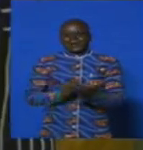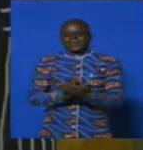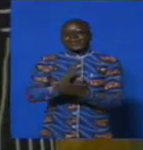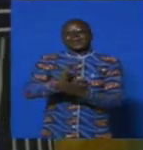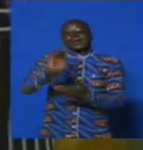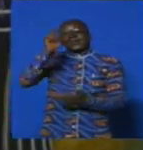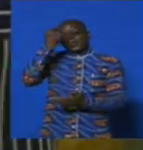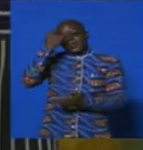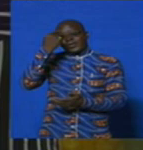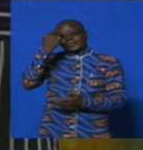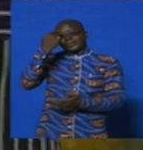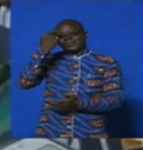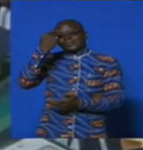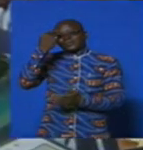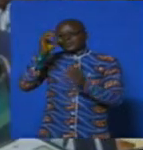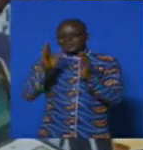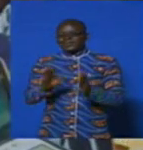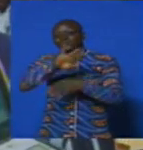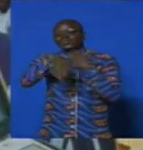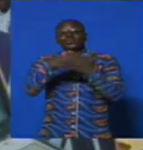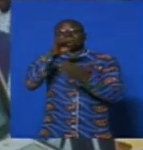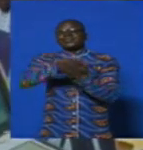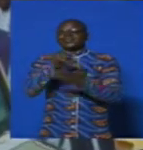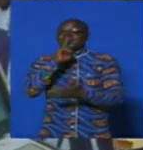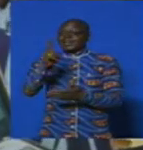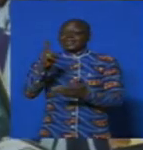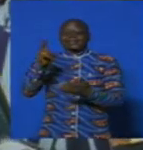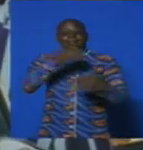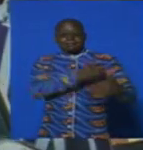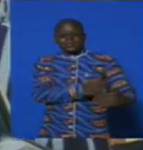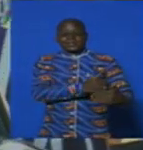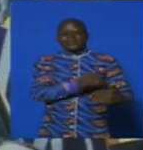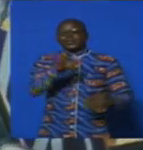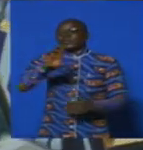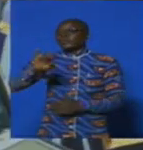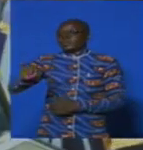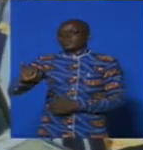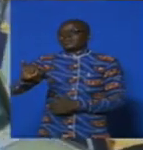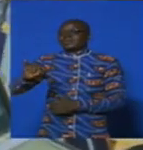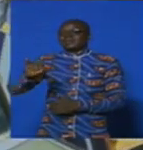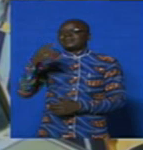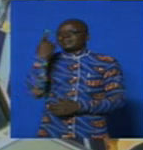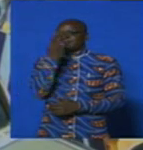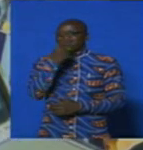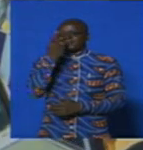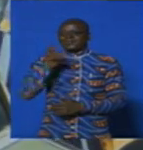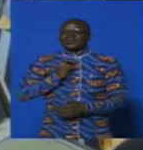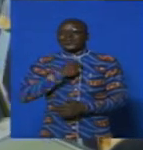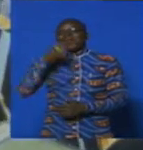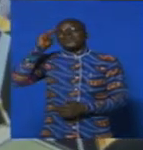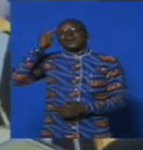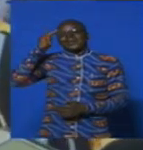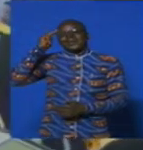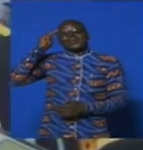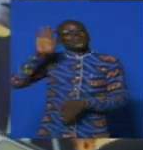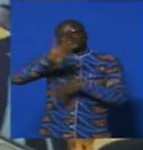gouverneur et tout ce qui était donc à côté de lui. Donc nous pensons en tout cas que tout est fin